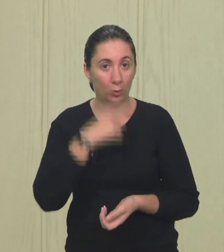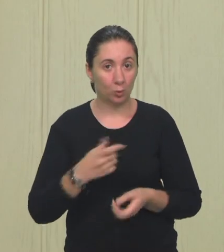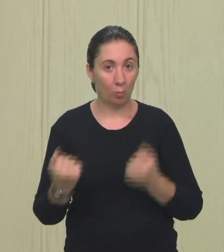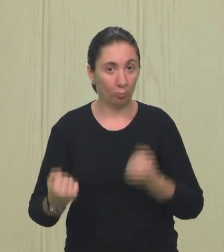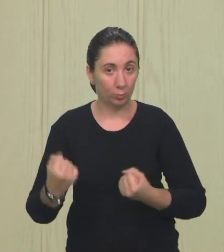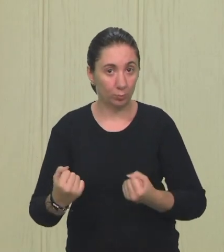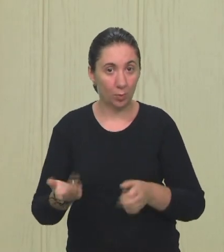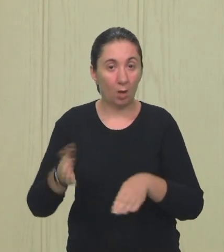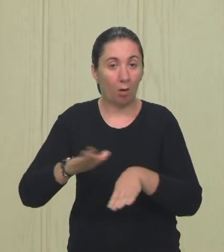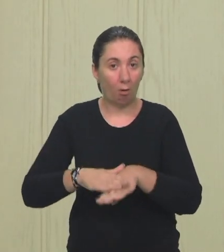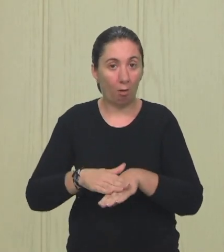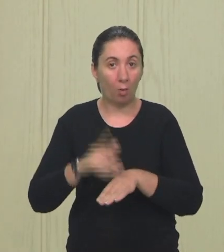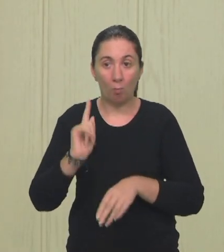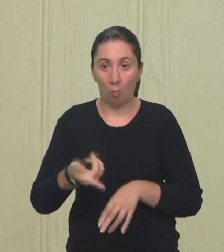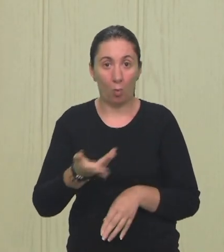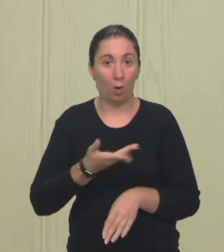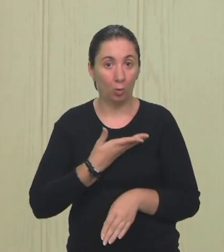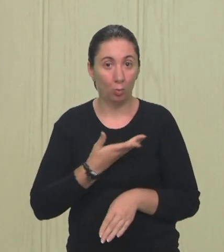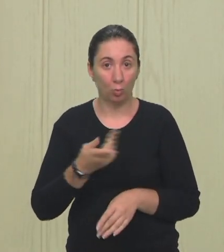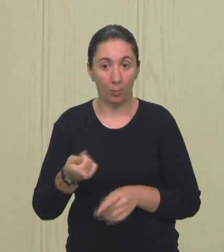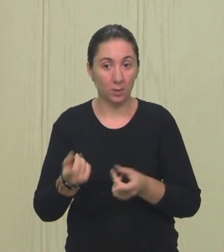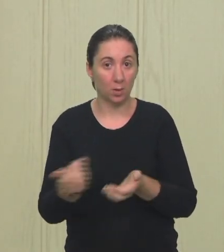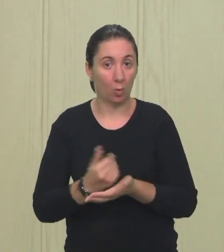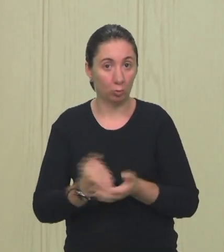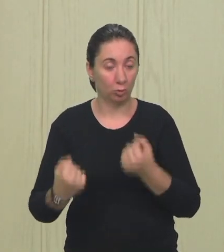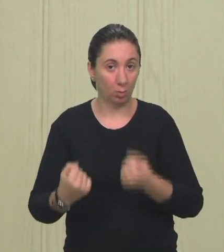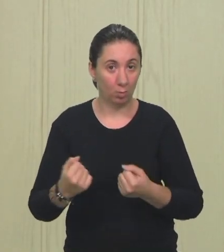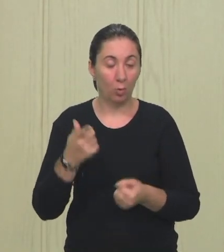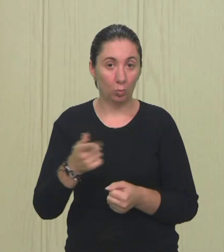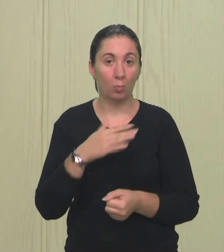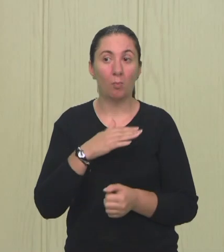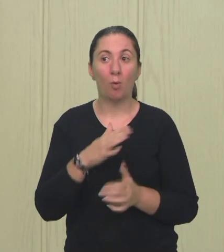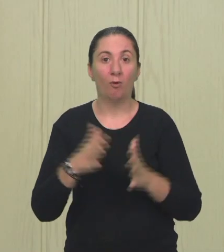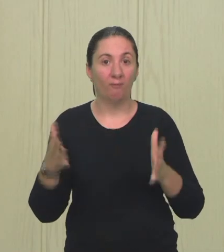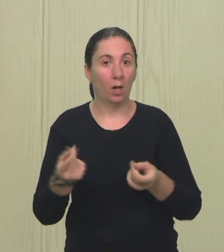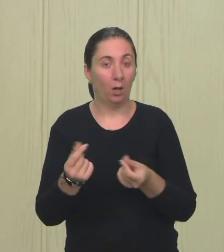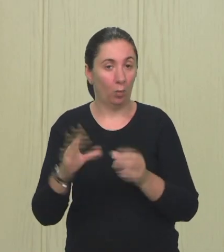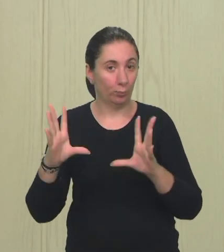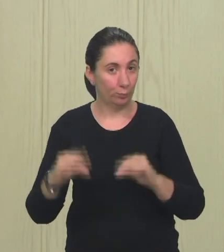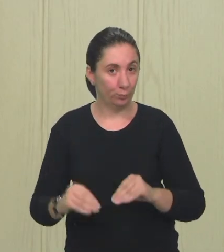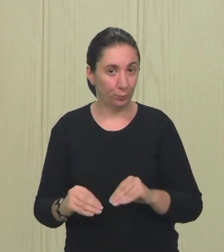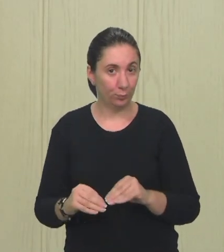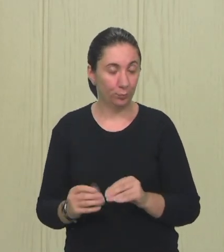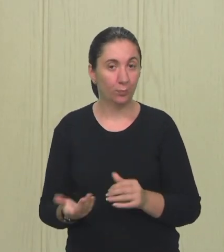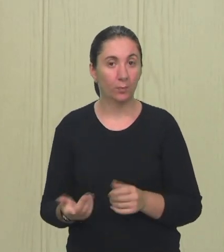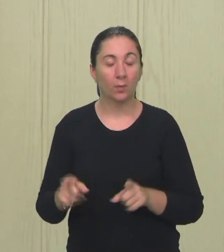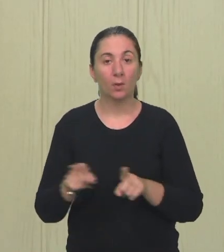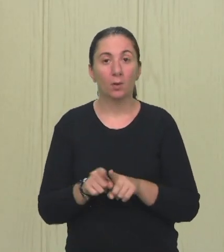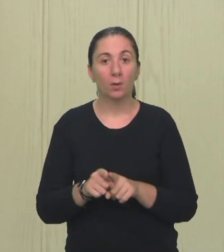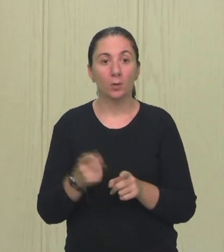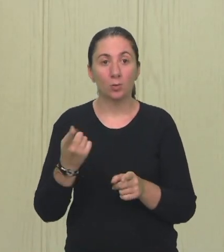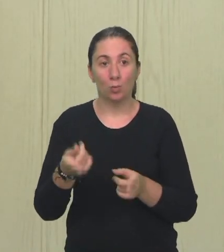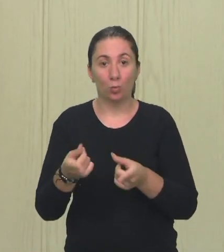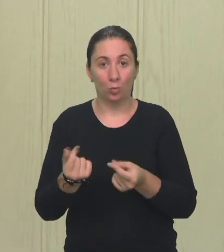naknadu moraju naravno dobiti za korištenje i tu nam se stvaraju dosta velika sredstva, odlaze iz tog